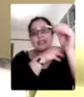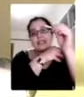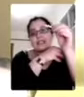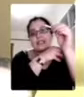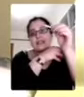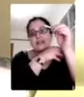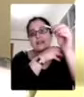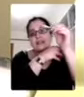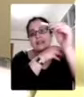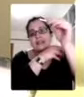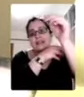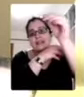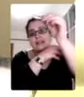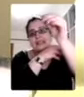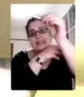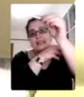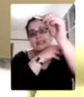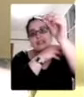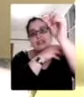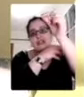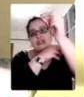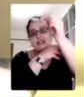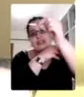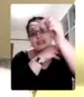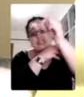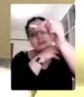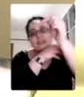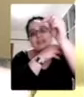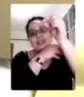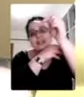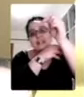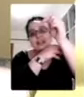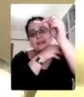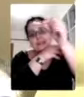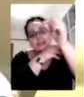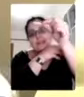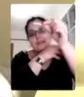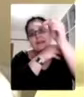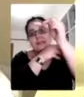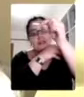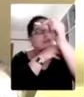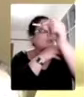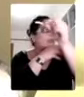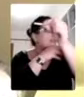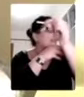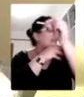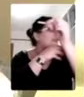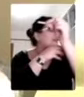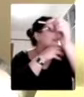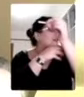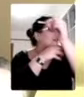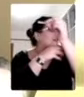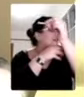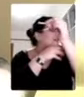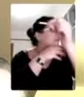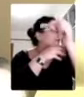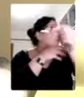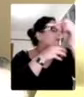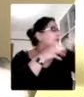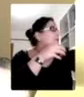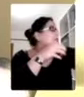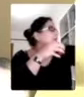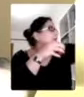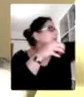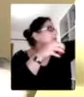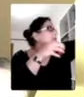içe çektiğiniz zaman ben eğer sigara içiyorsanız içmeyin. Ama içmeye devam etmek istiyorsanız da puro